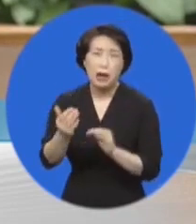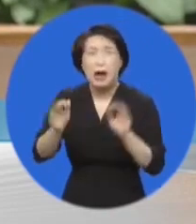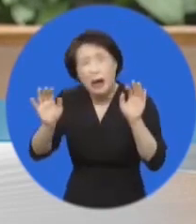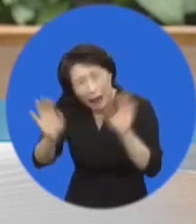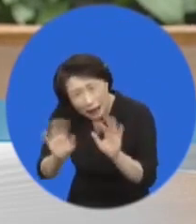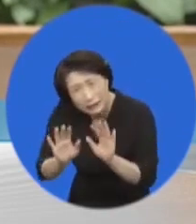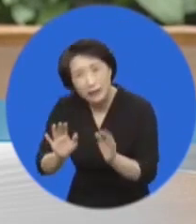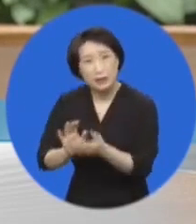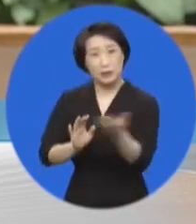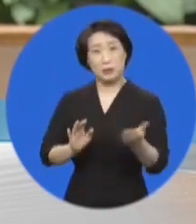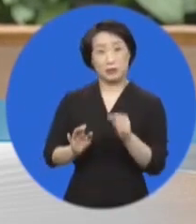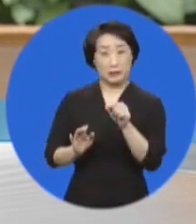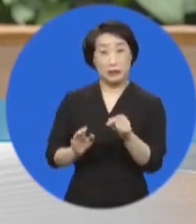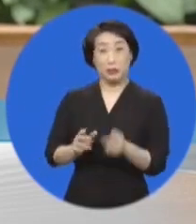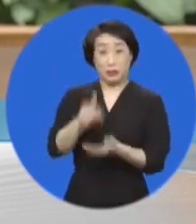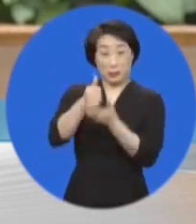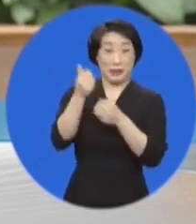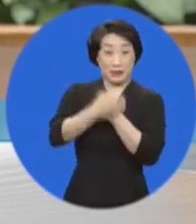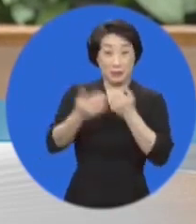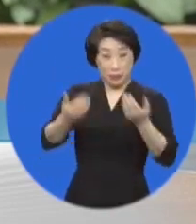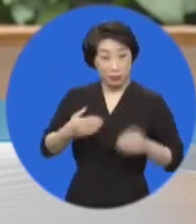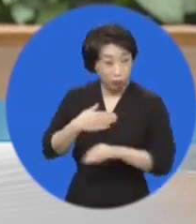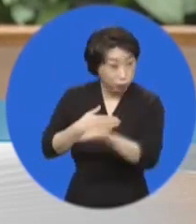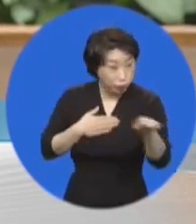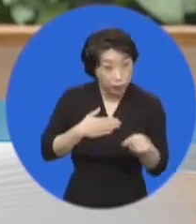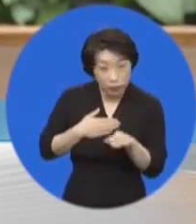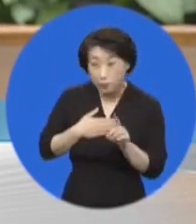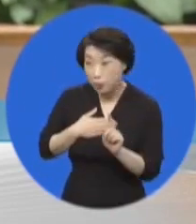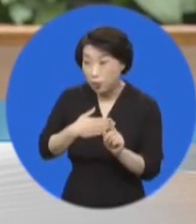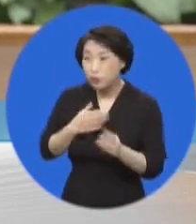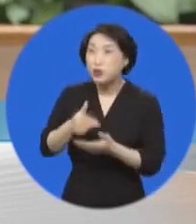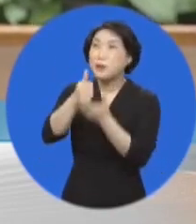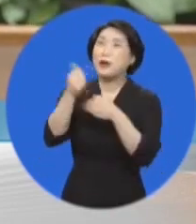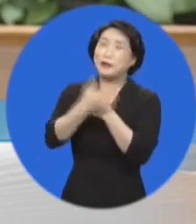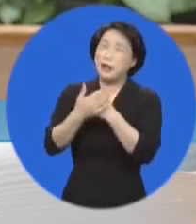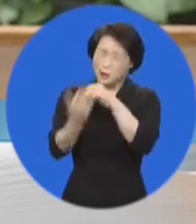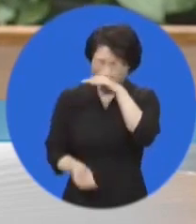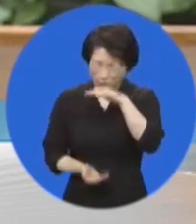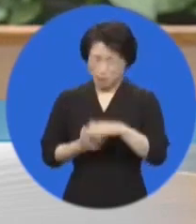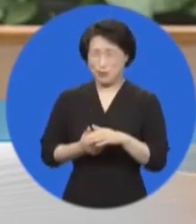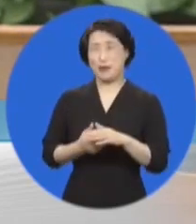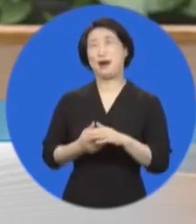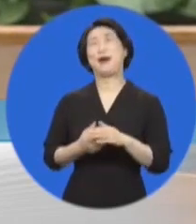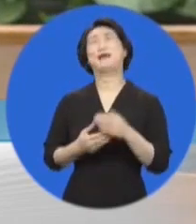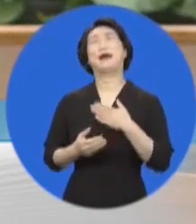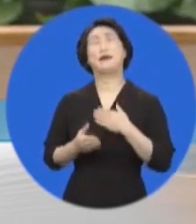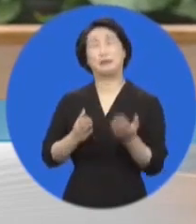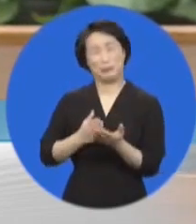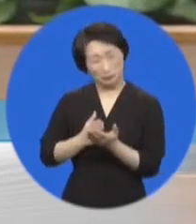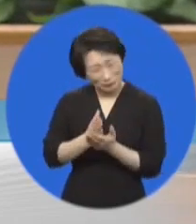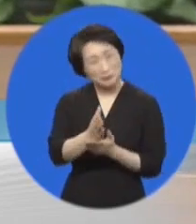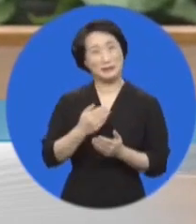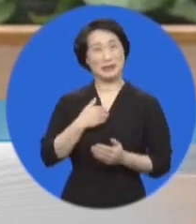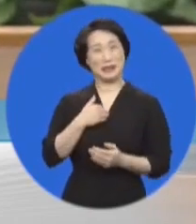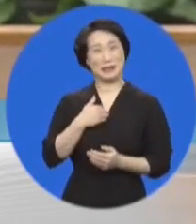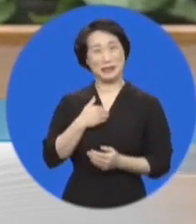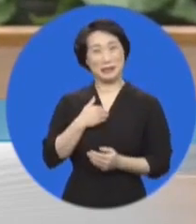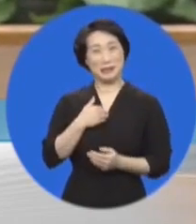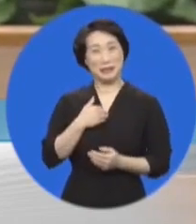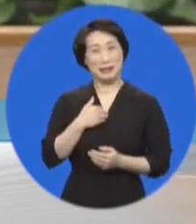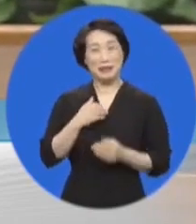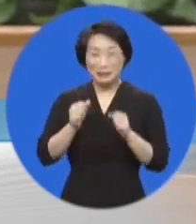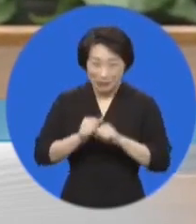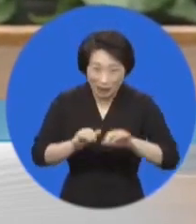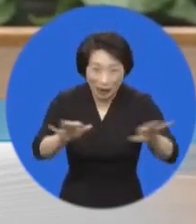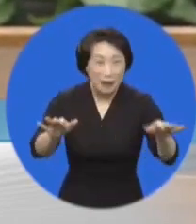아닙니다. 이 은혜 입은 자는 이 은혜가 내 안에 최고의 화자라 이 말이오.